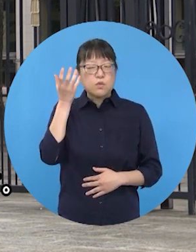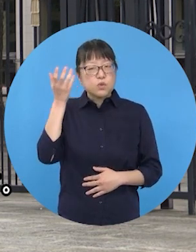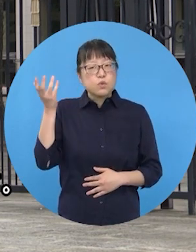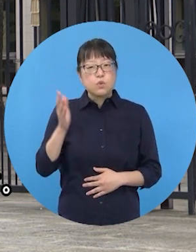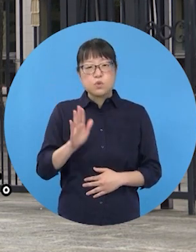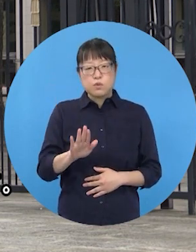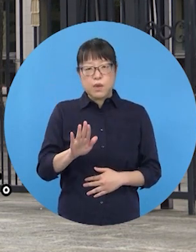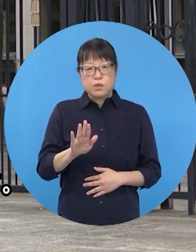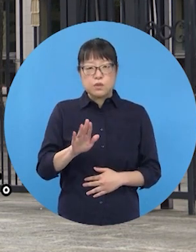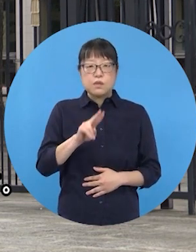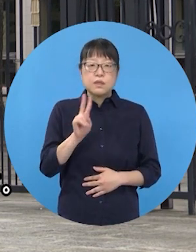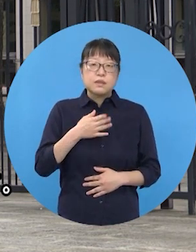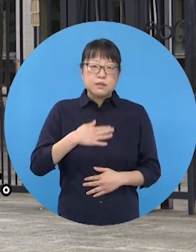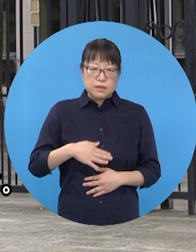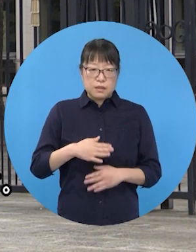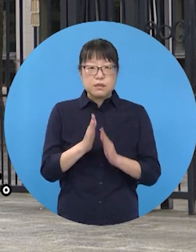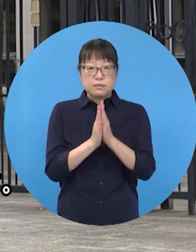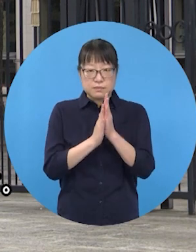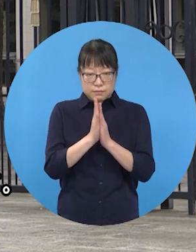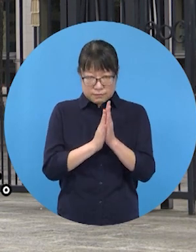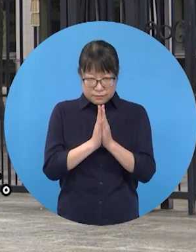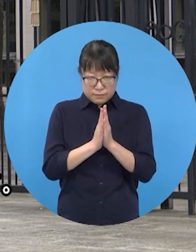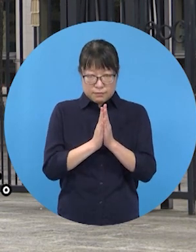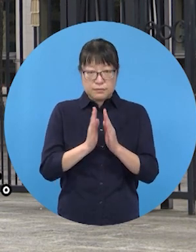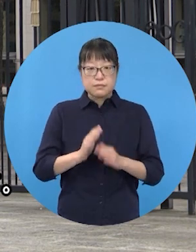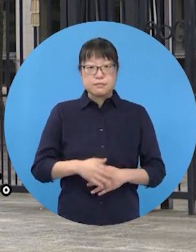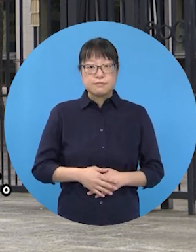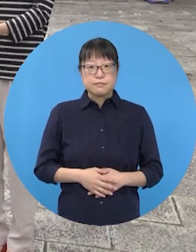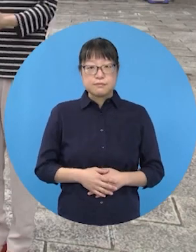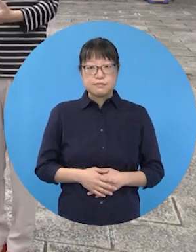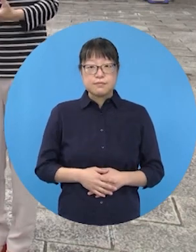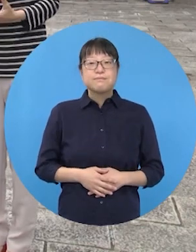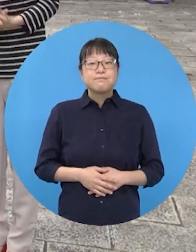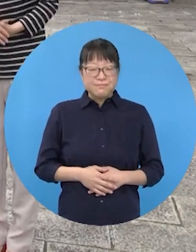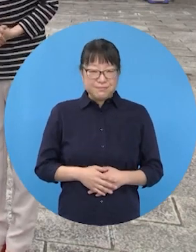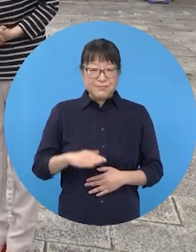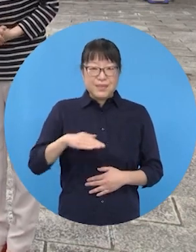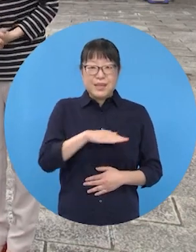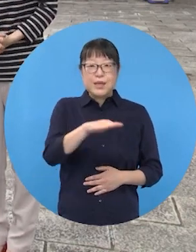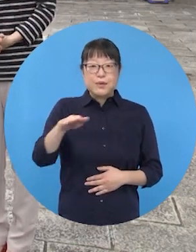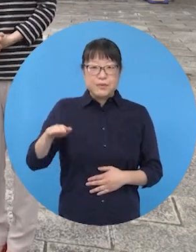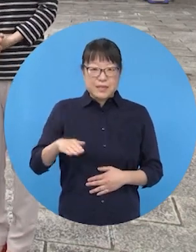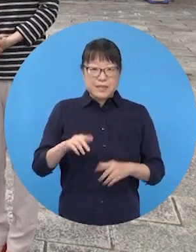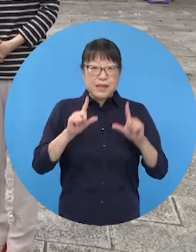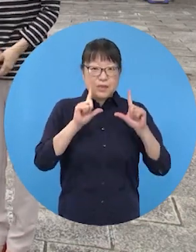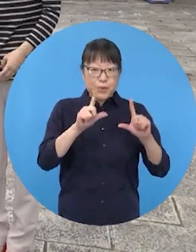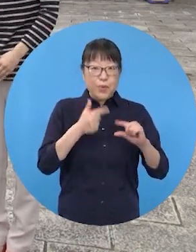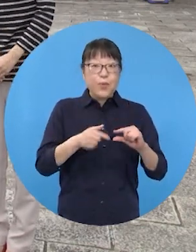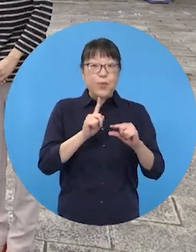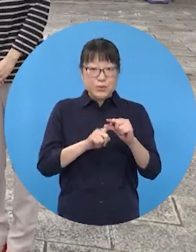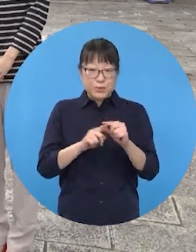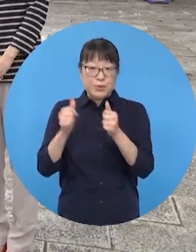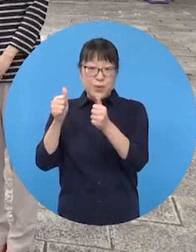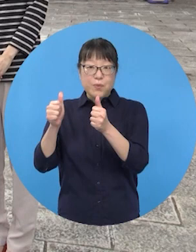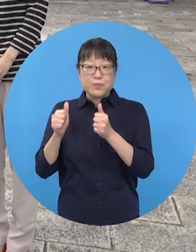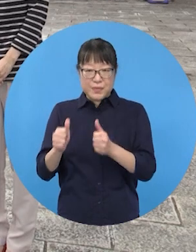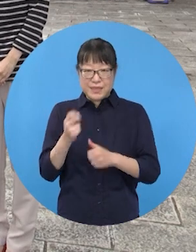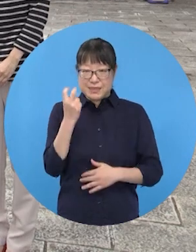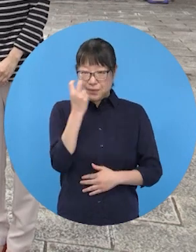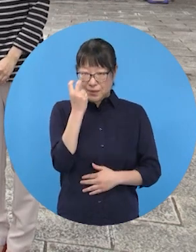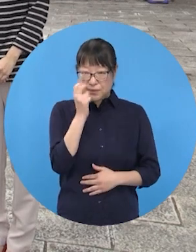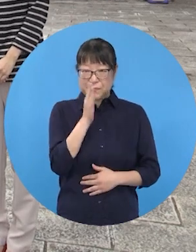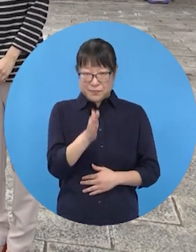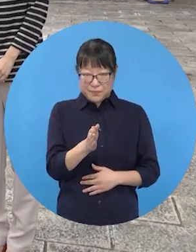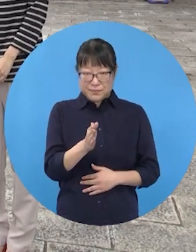らかじめご了承いただきますようよろしくお願い申し上げます。 皆さん、ぜひ市の広報ホームページをチェックしてみてください